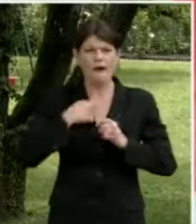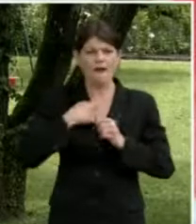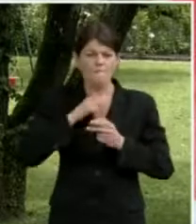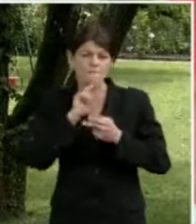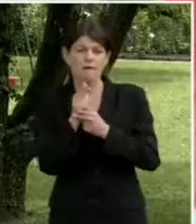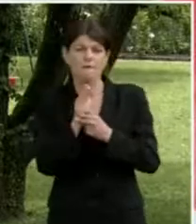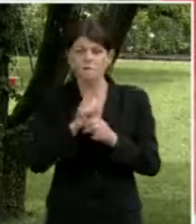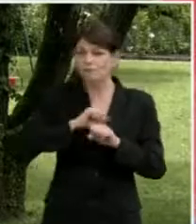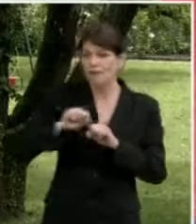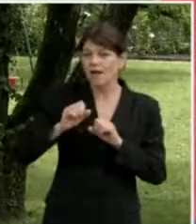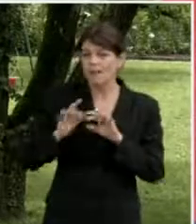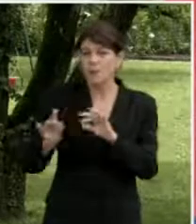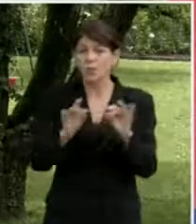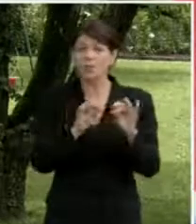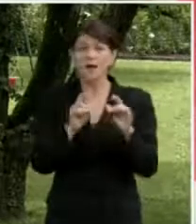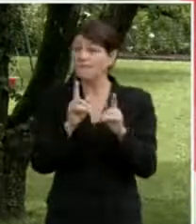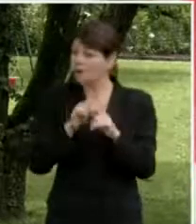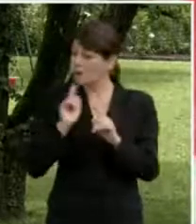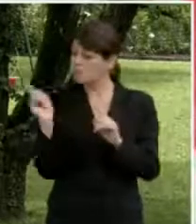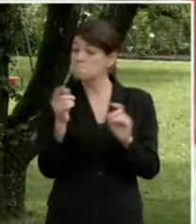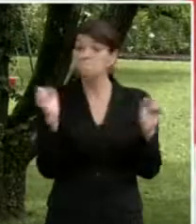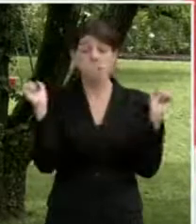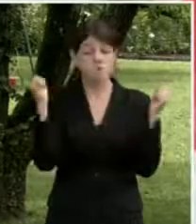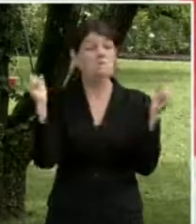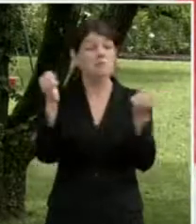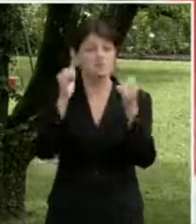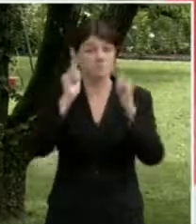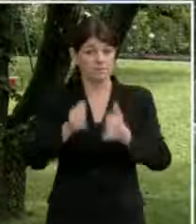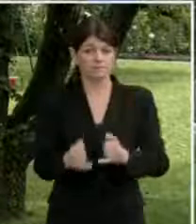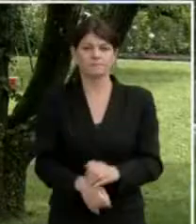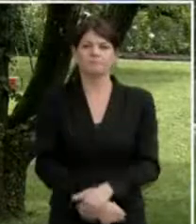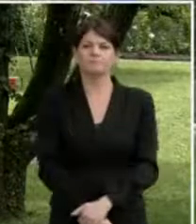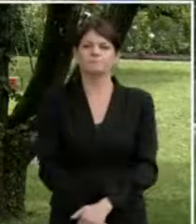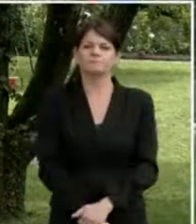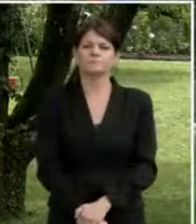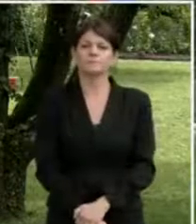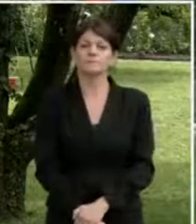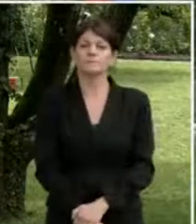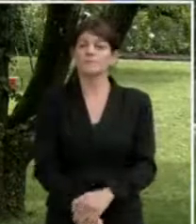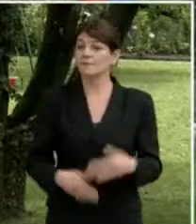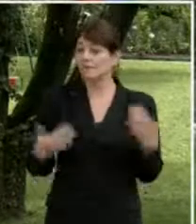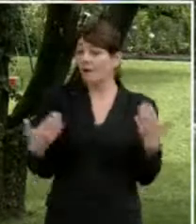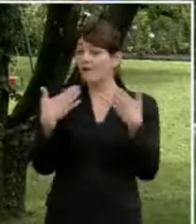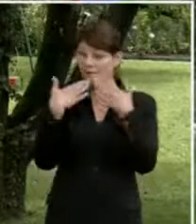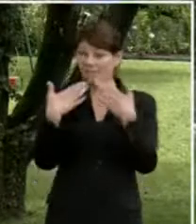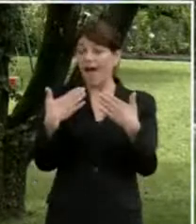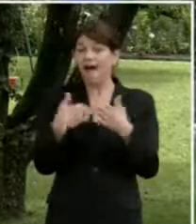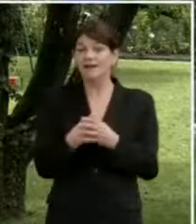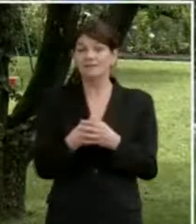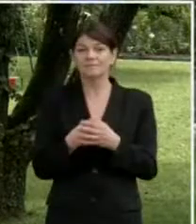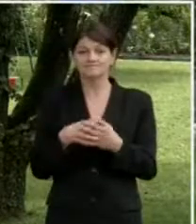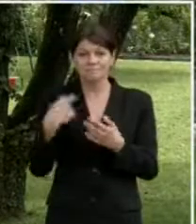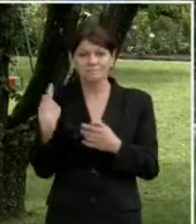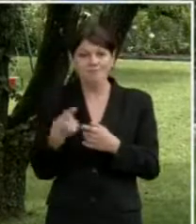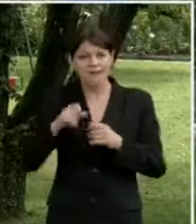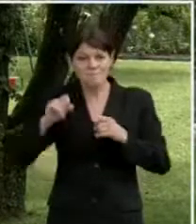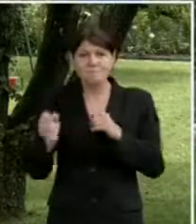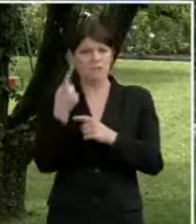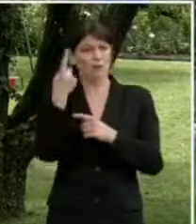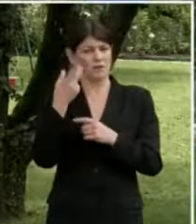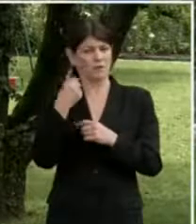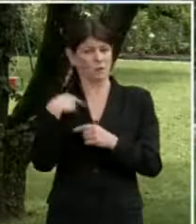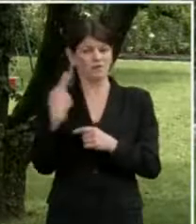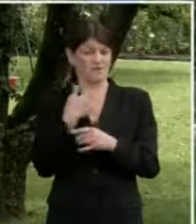wo der Konsens dafür gegeben ist. Dank dieser Vorzüge unserer